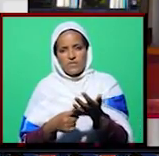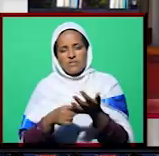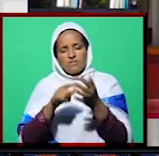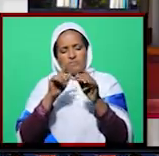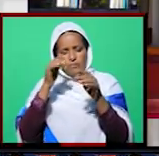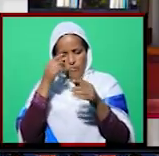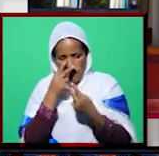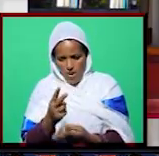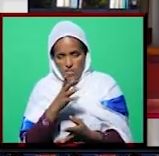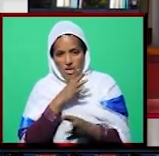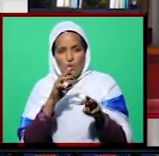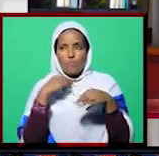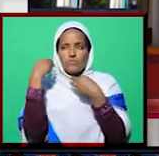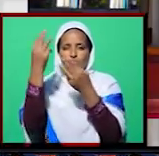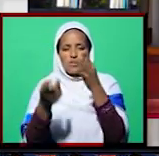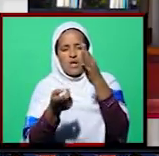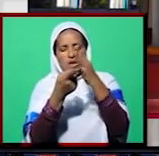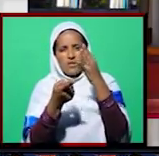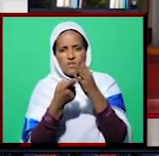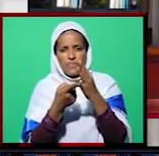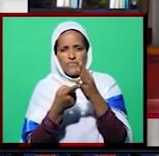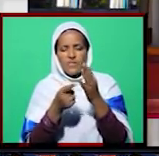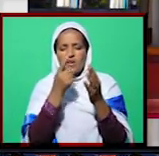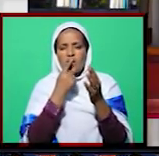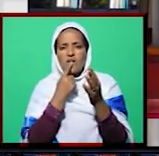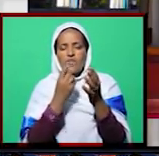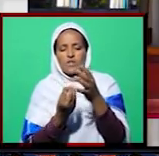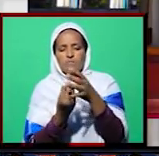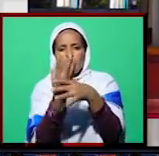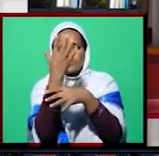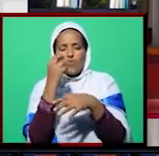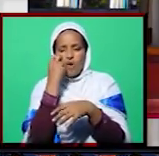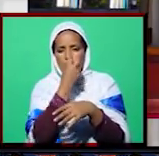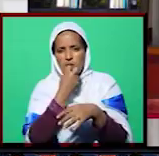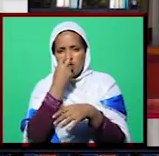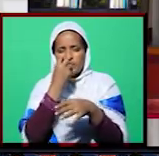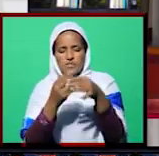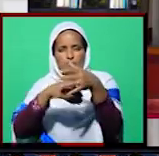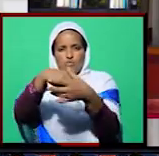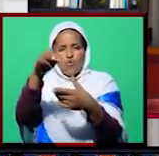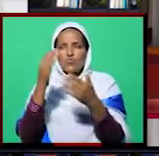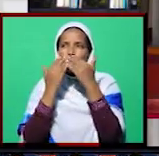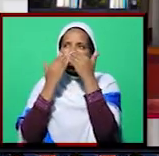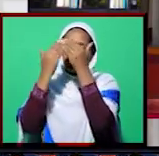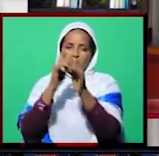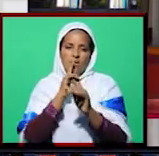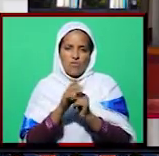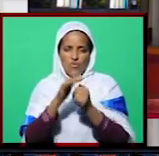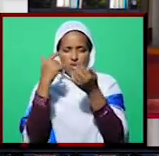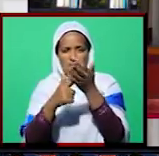ተናግሯል። ስለዚህ ረቂቅ የማይታየው መስዋዕት አራተኛው ከከንፈራችን የምናመነጨው ከአንደበታችን